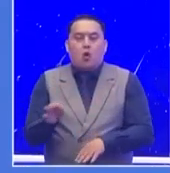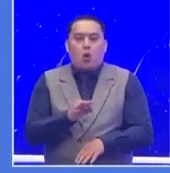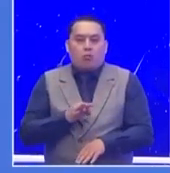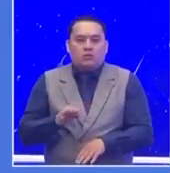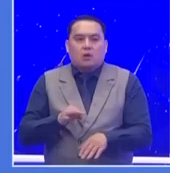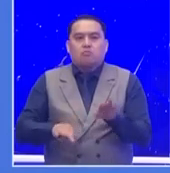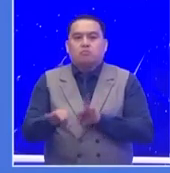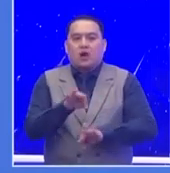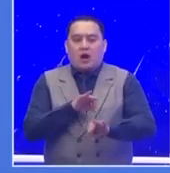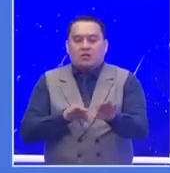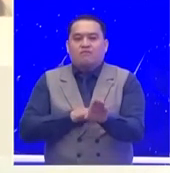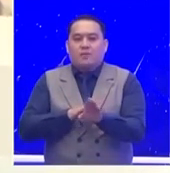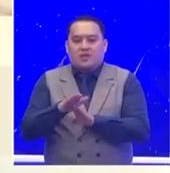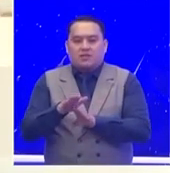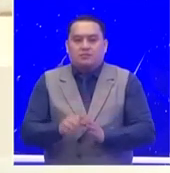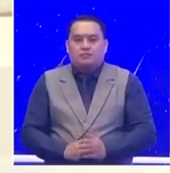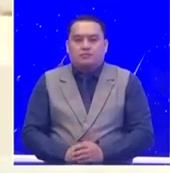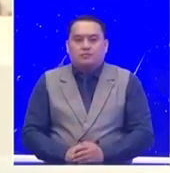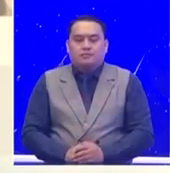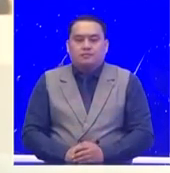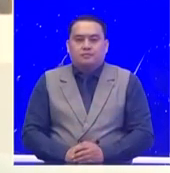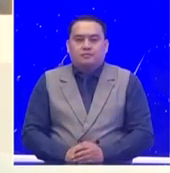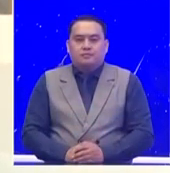данный проект воплощен в жизнь.